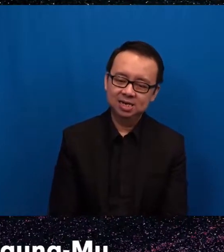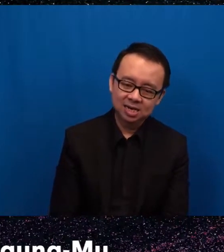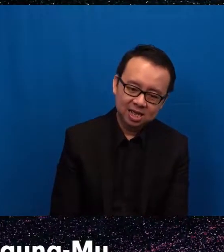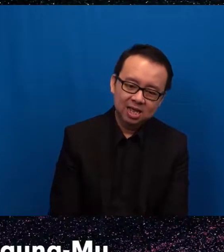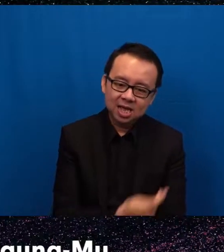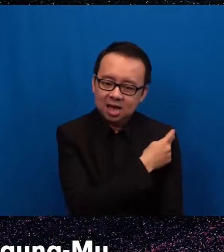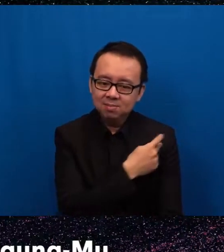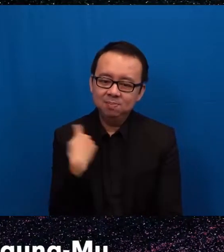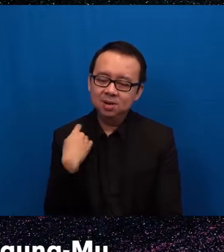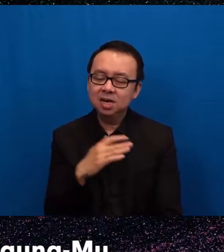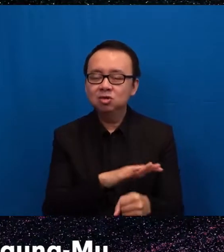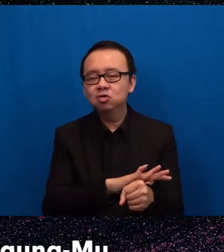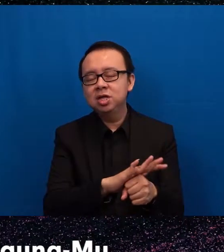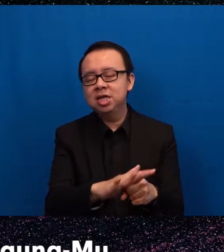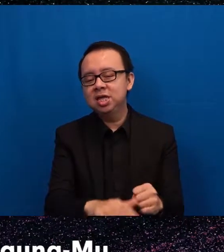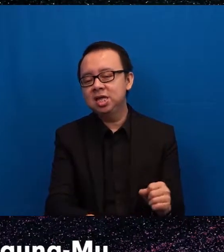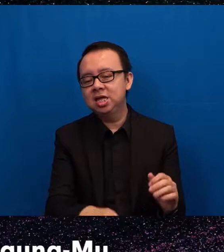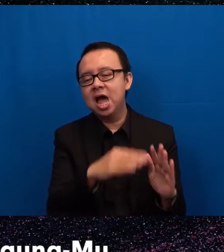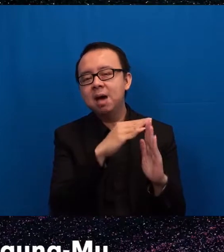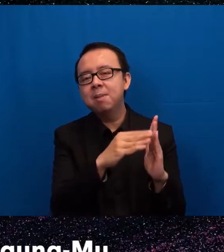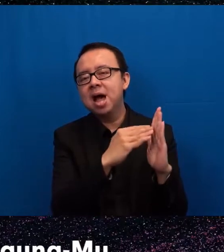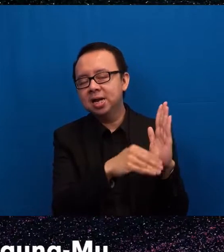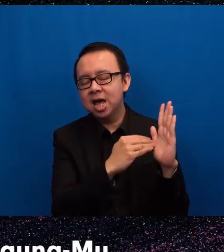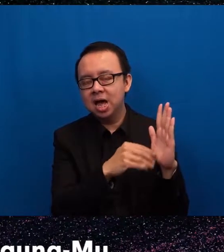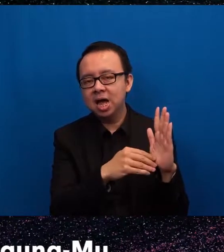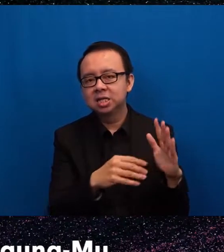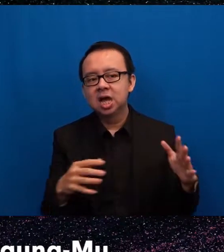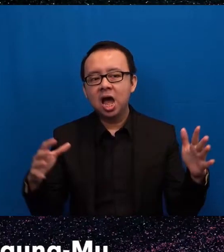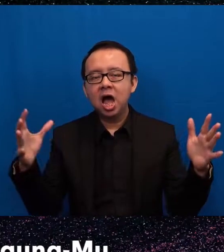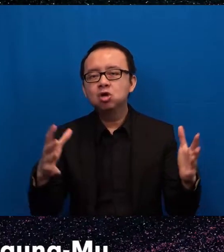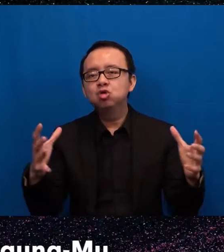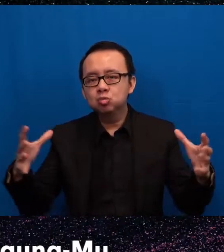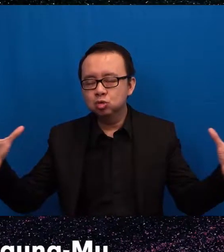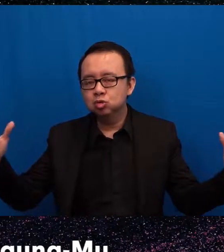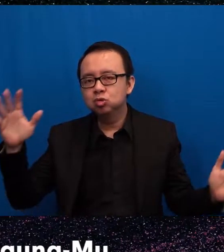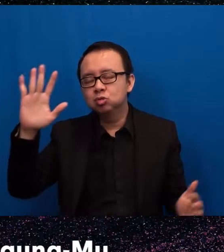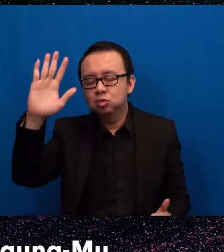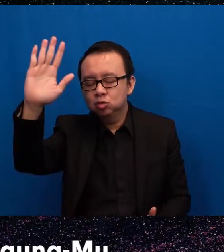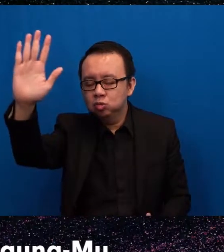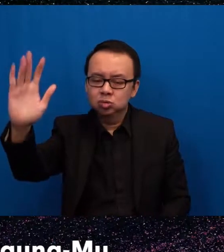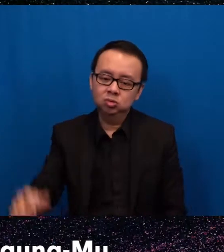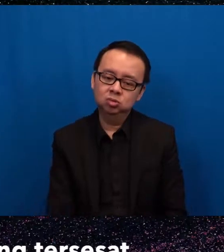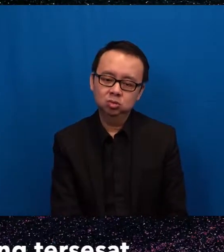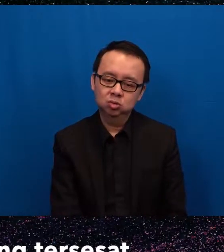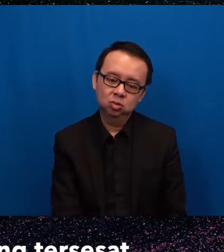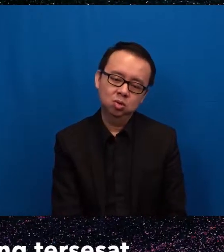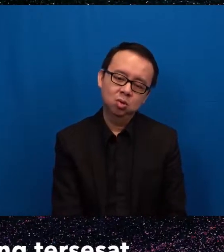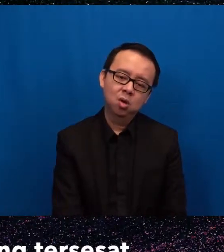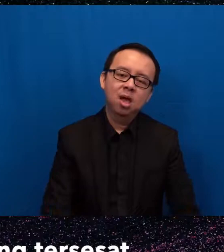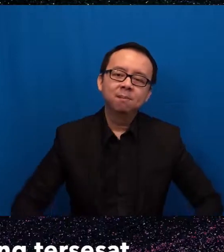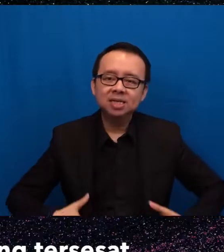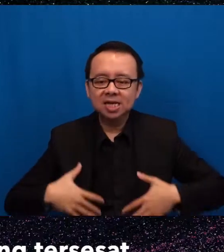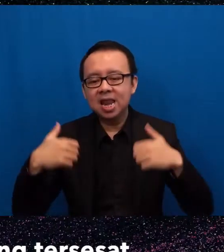berikan, kami penuhi amanat agung-Mu,